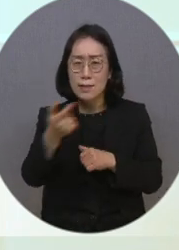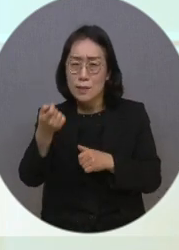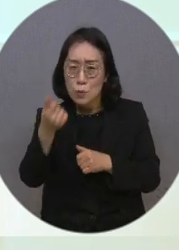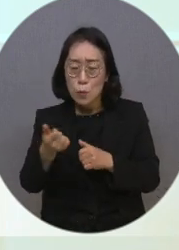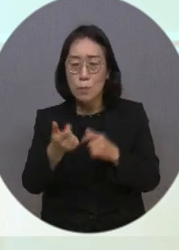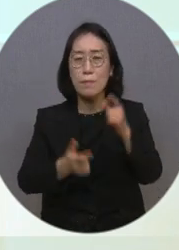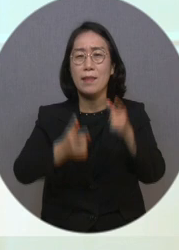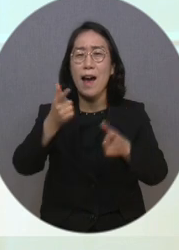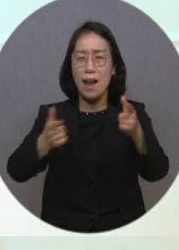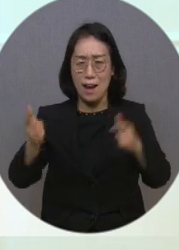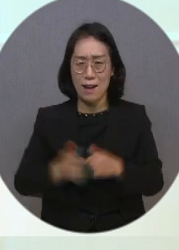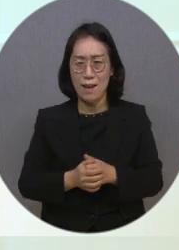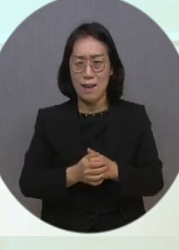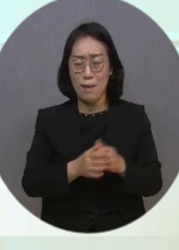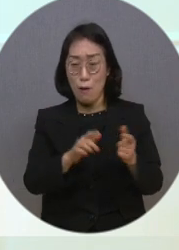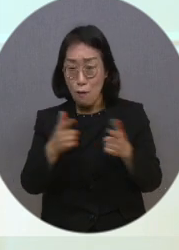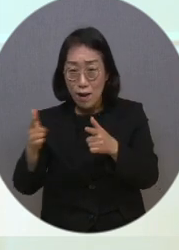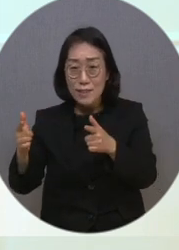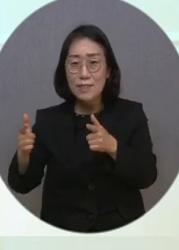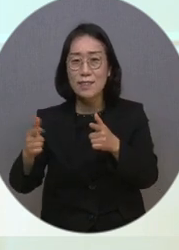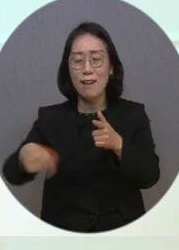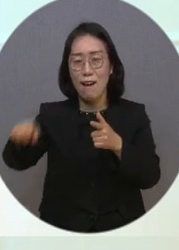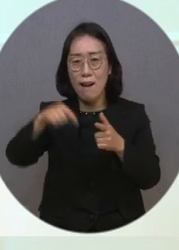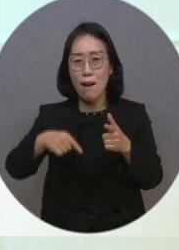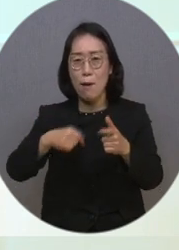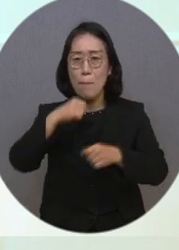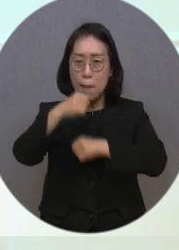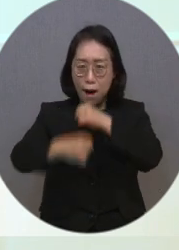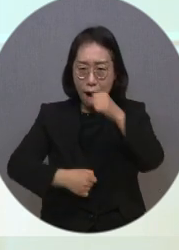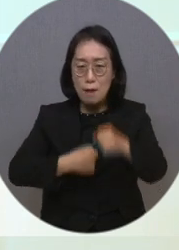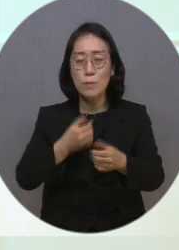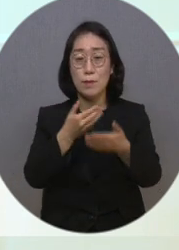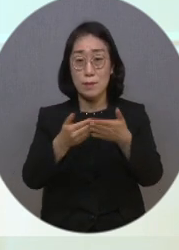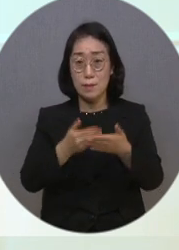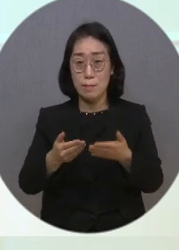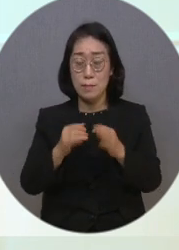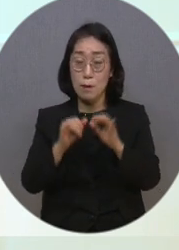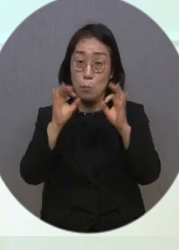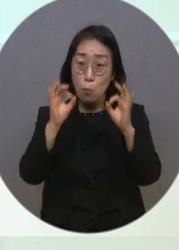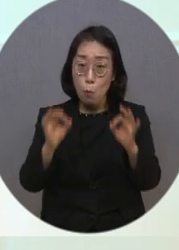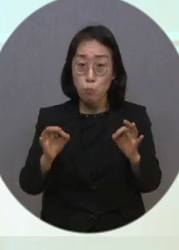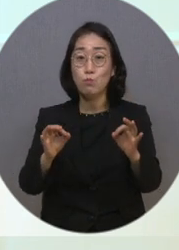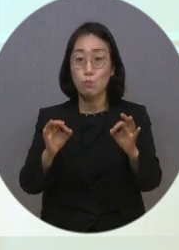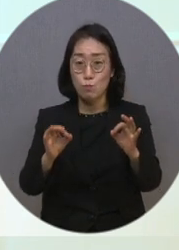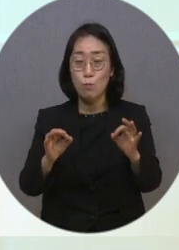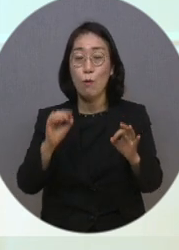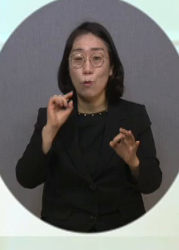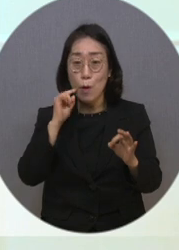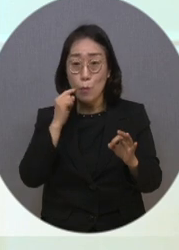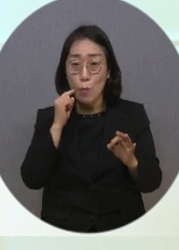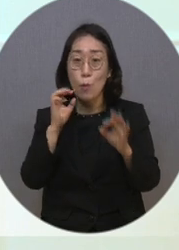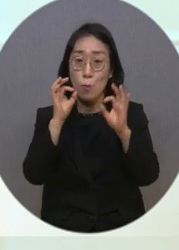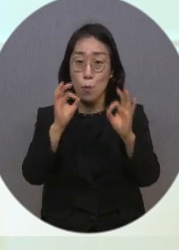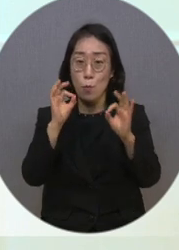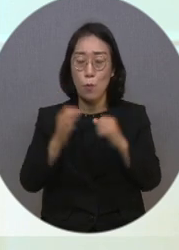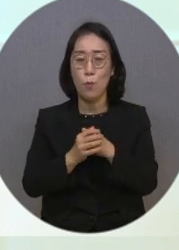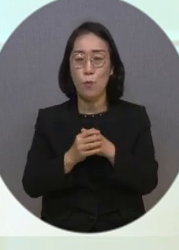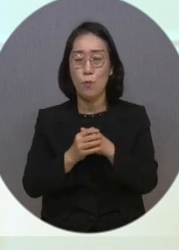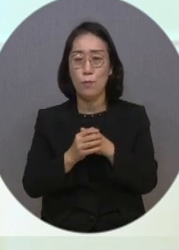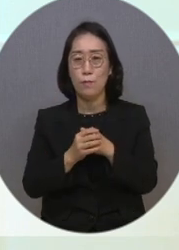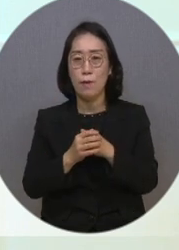것들이 정말 다양하고 제가 마음껏 표현해도 사람들이 어색해하지 않고 같이 아름다움을